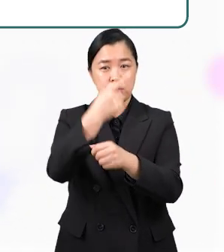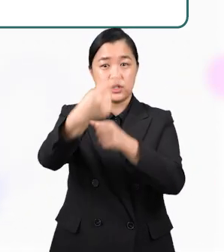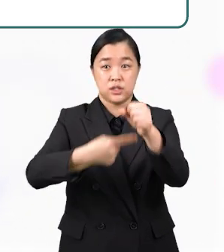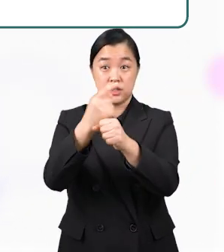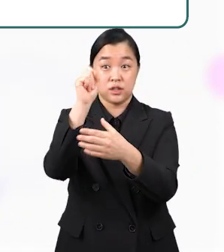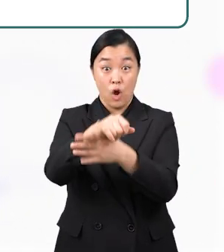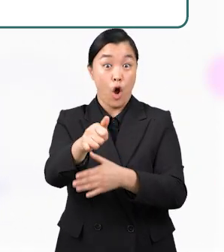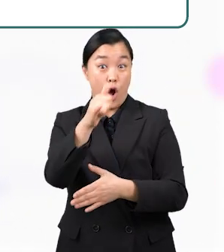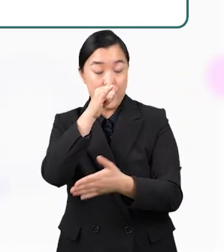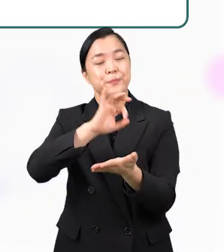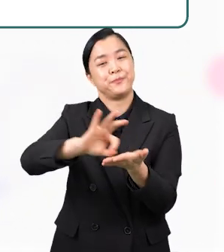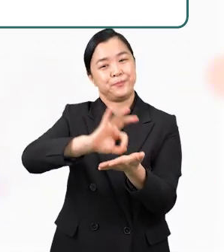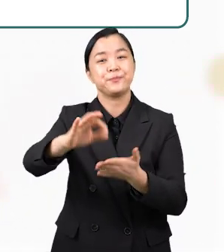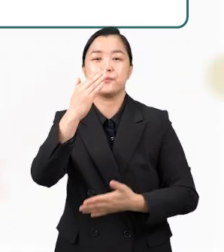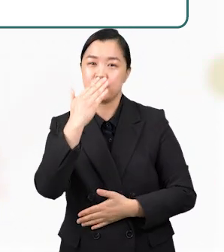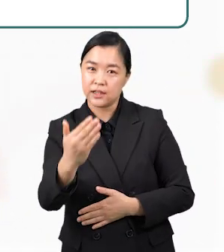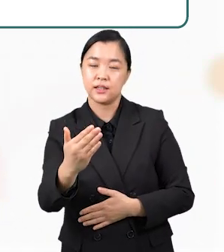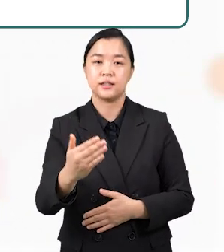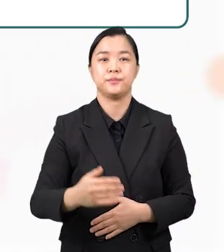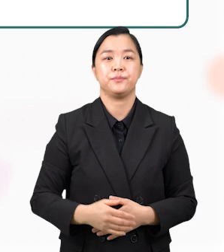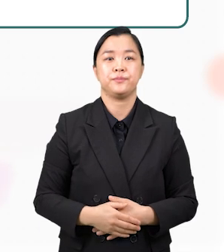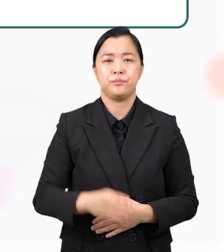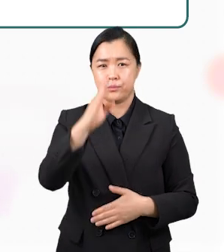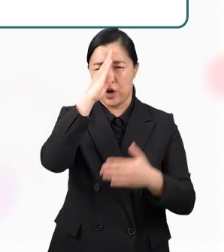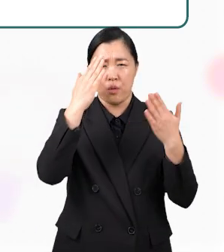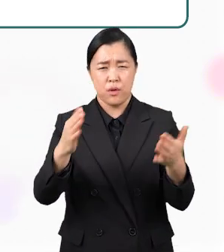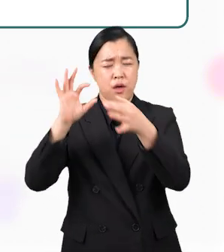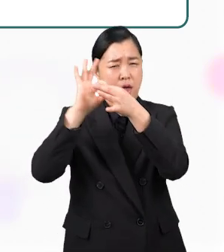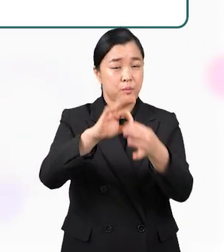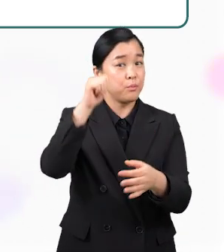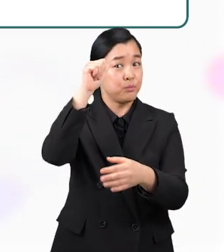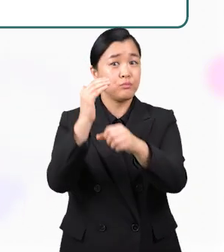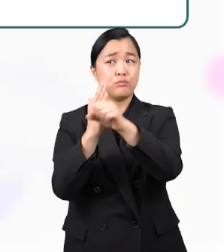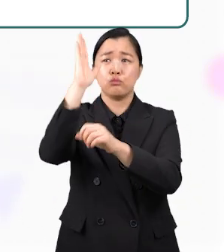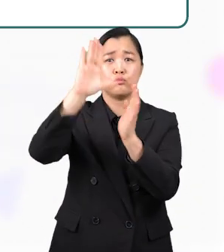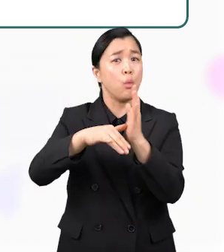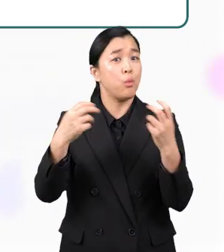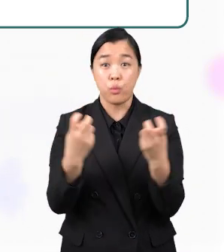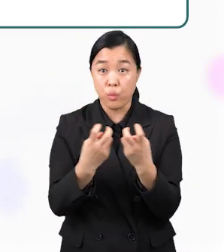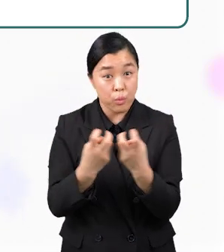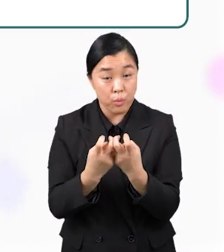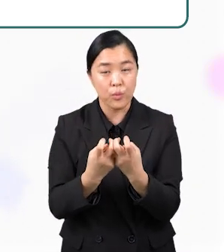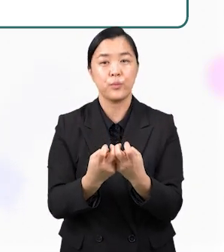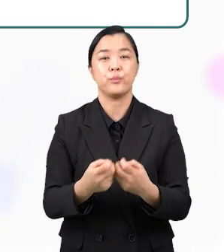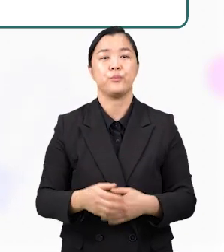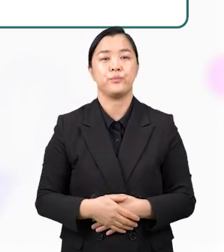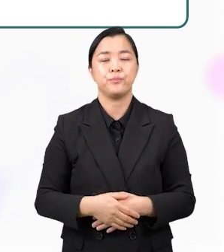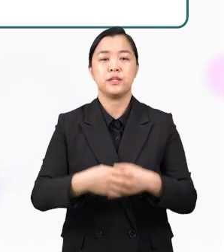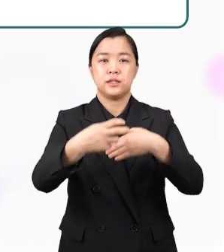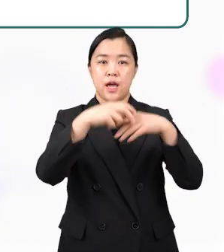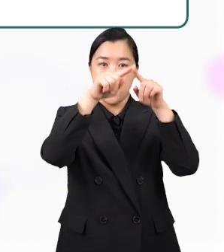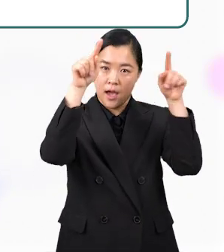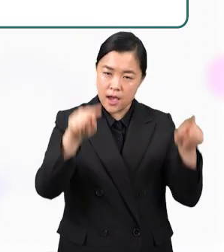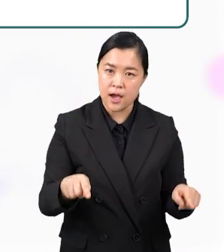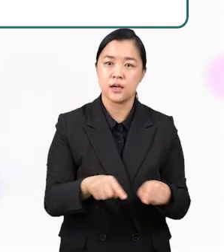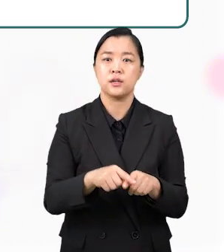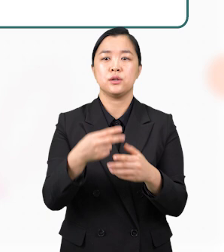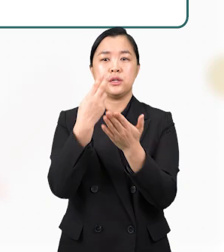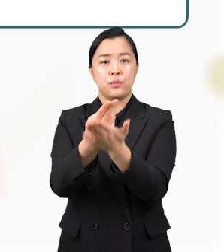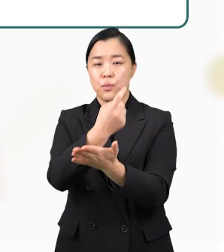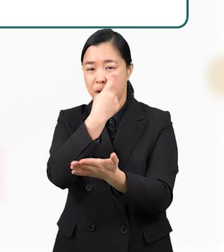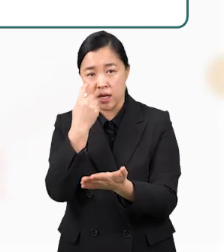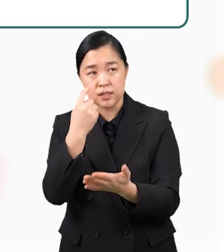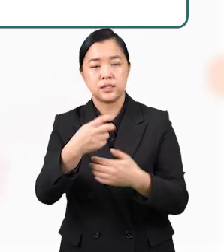연간 허용되는 범위 내에서 사용할 수 있습니다. 병가 사용일수가 연속해서 5일을 초과하는 경우에는 의사